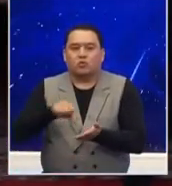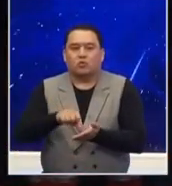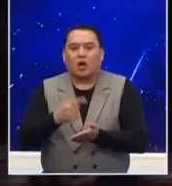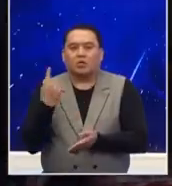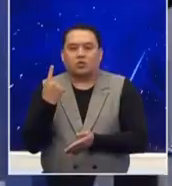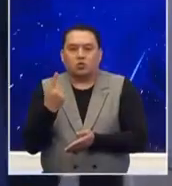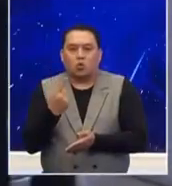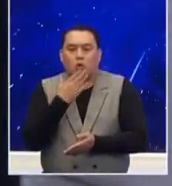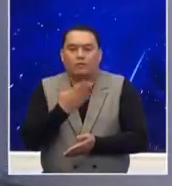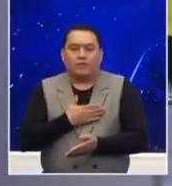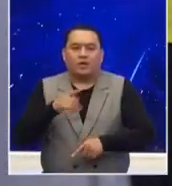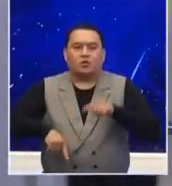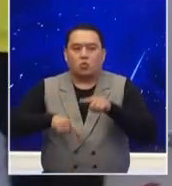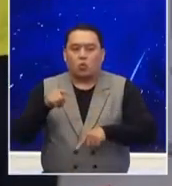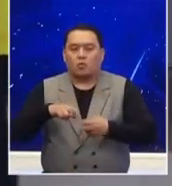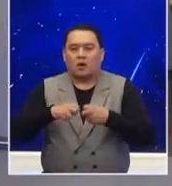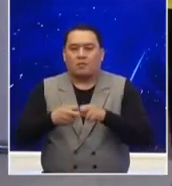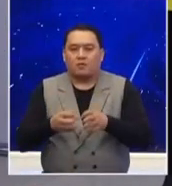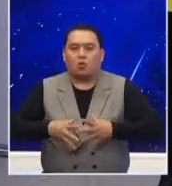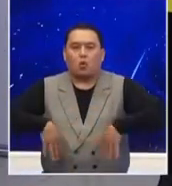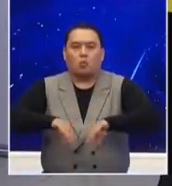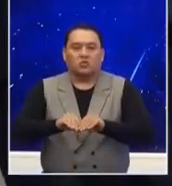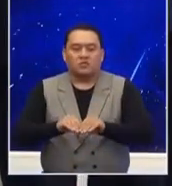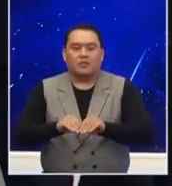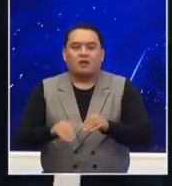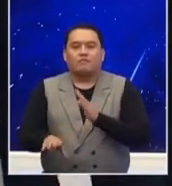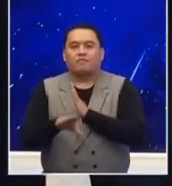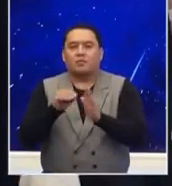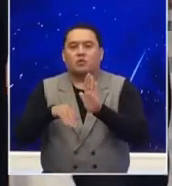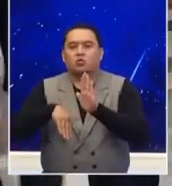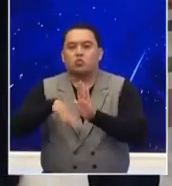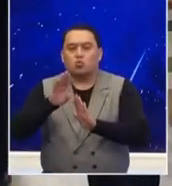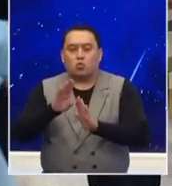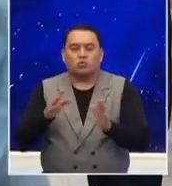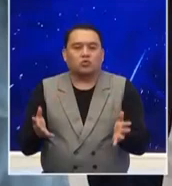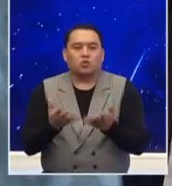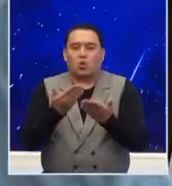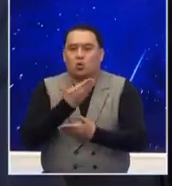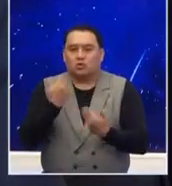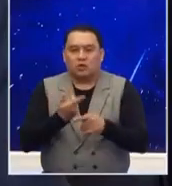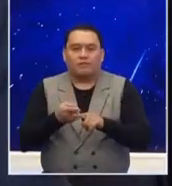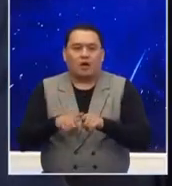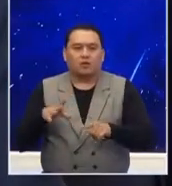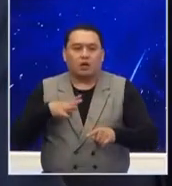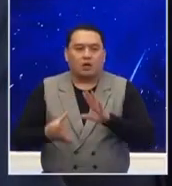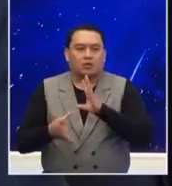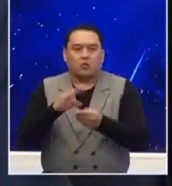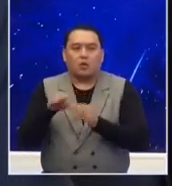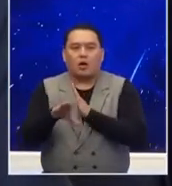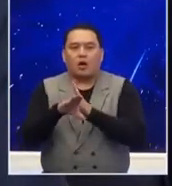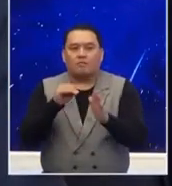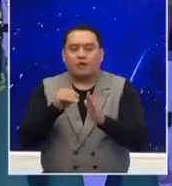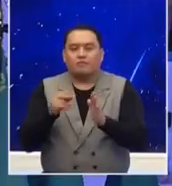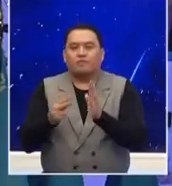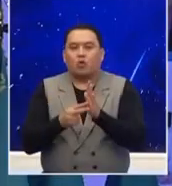одно – патриотизм и неравнодушие к проблемам общества. Однако выбрать лучших из лучших – дело нелегкое, признаются делегаты. По итогам голосования